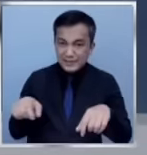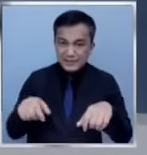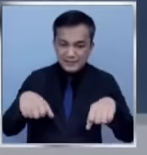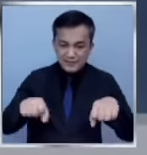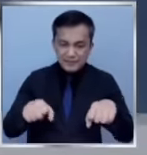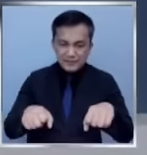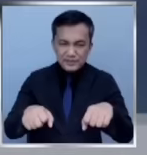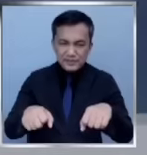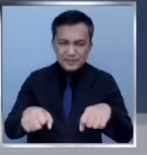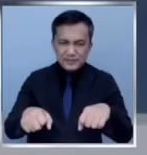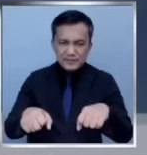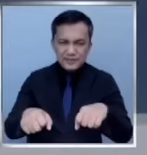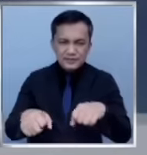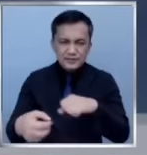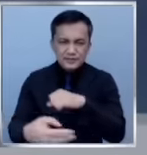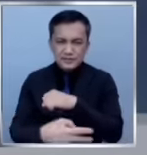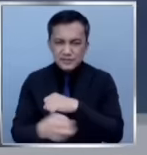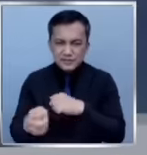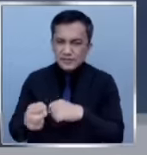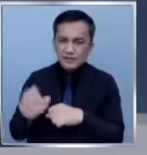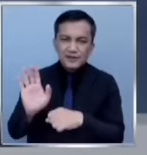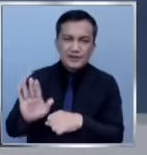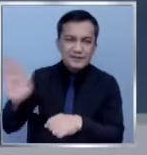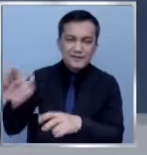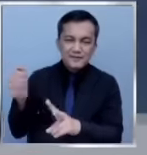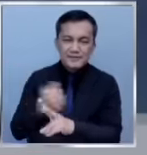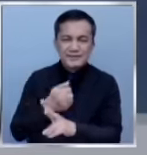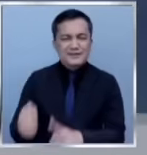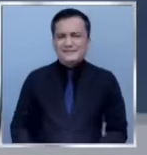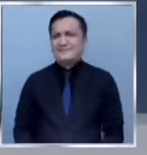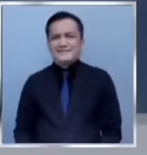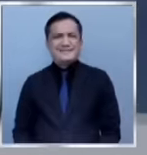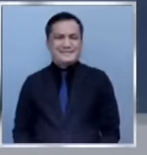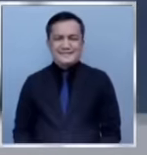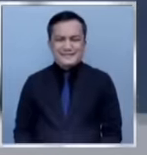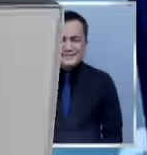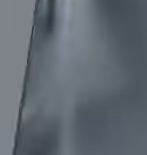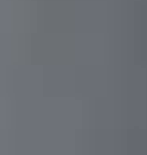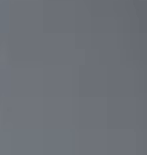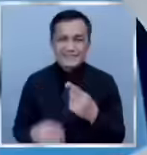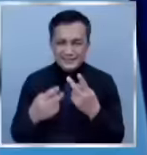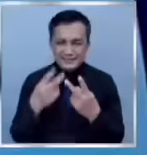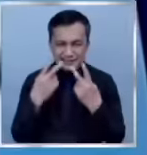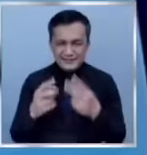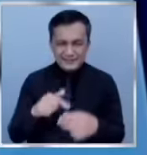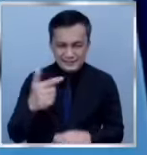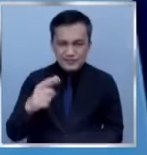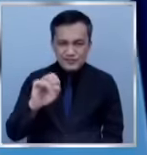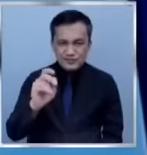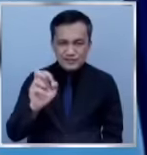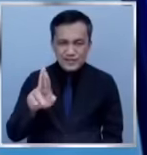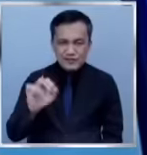kanyang mismong biktima. Tinutukan niya ni Oscar Oida.